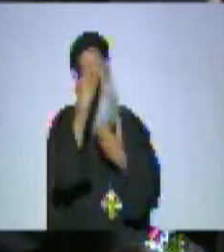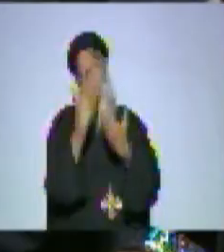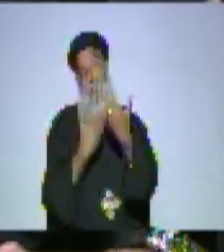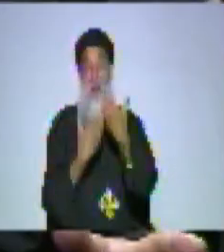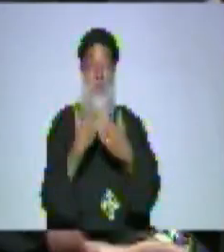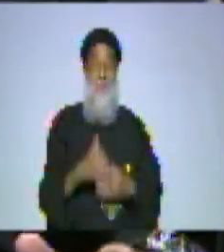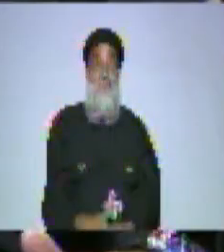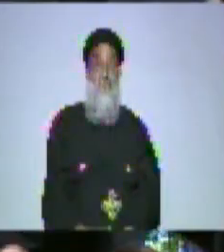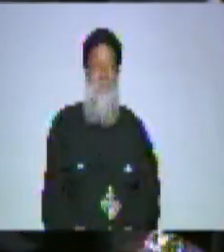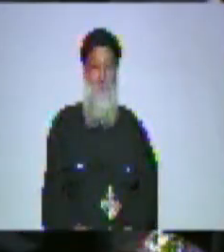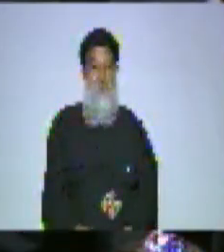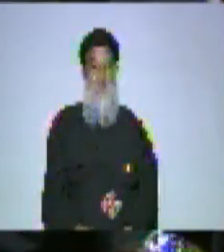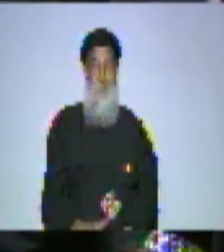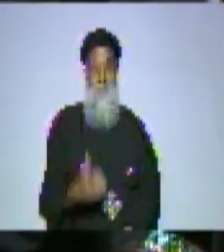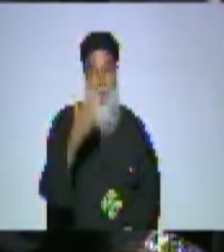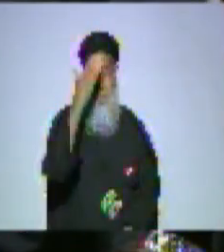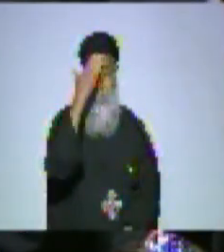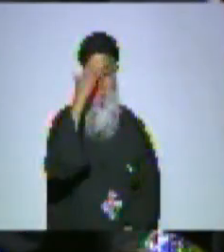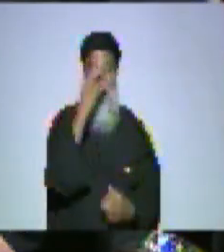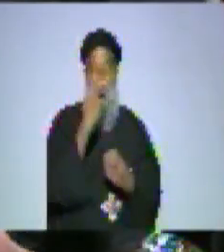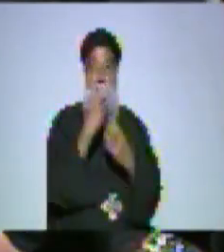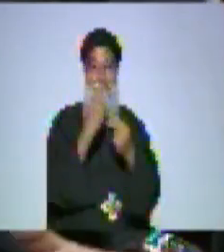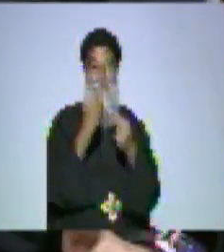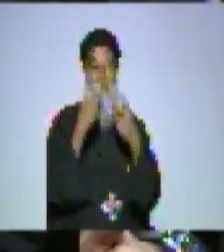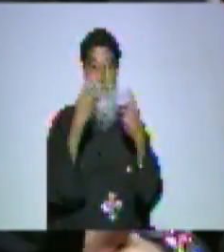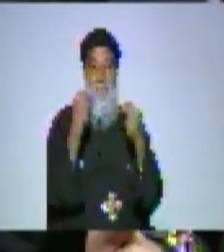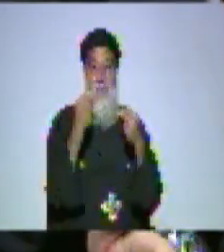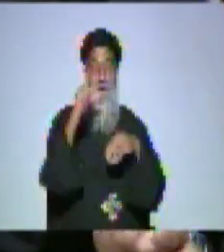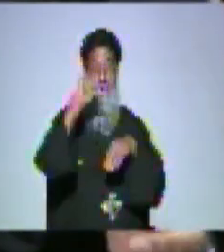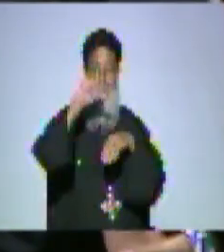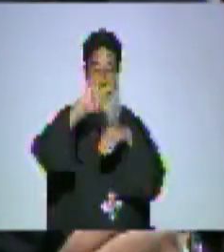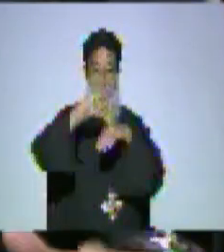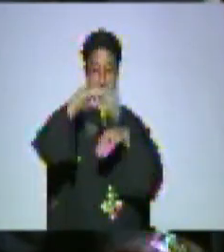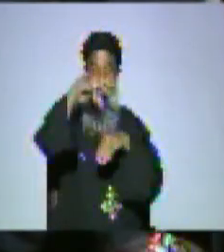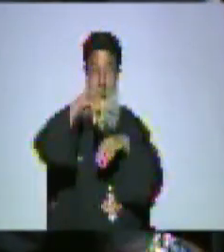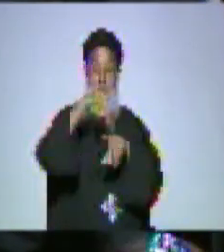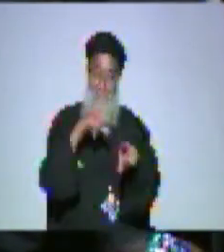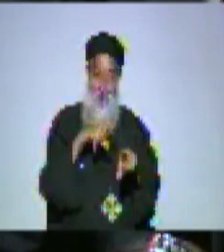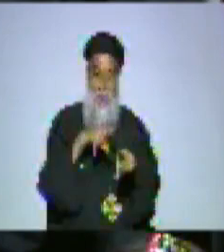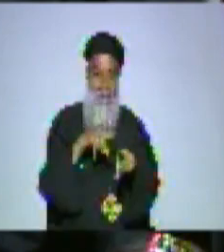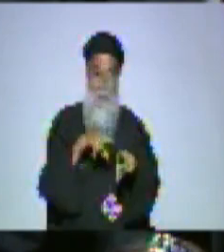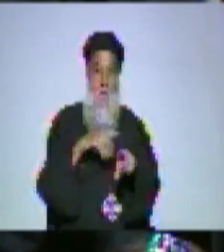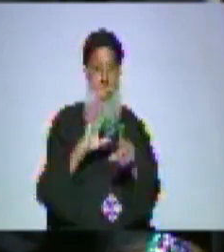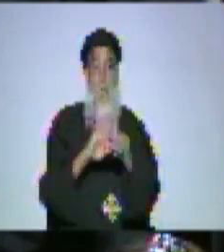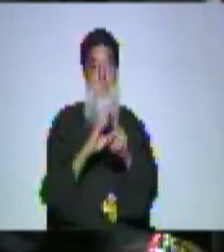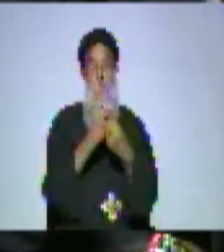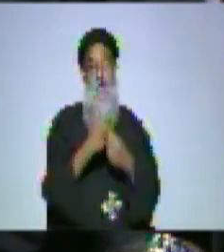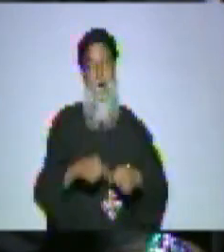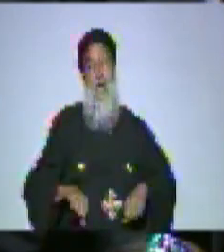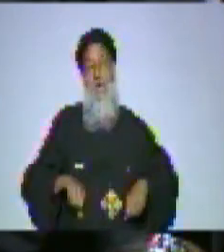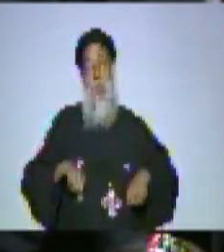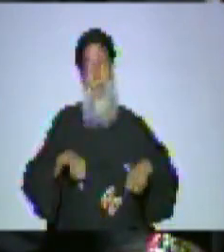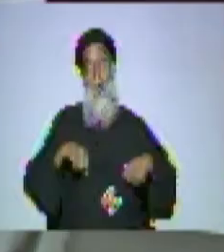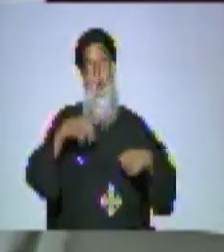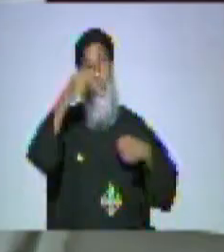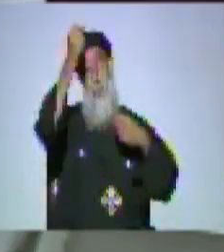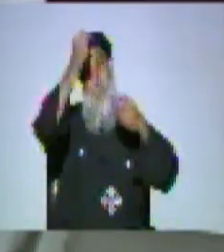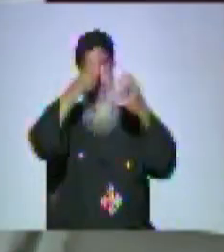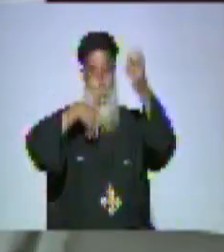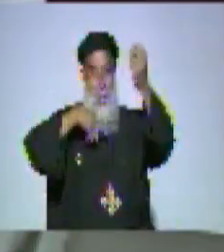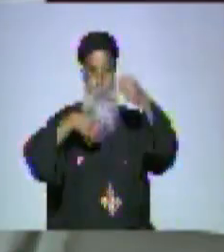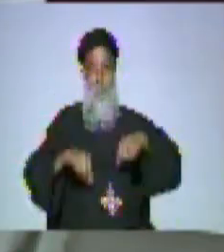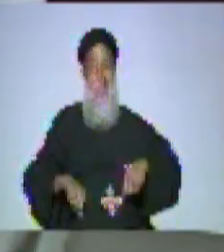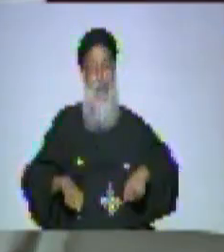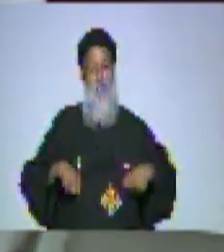هنا نعيما هنا تخص يعني وجودي في محضر الله او وجود الله في حياتي عطيه من عطايا الله